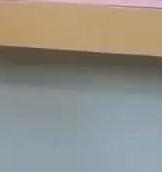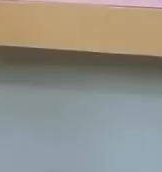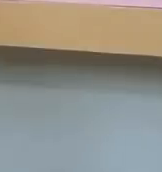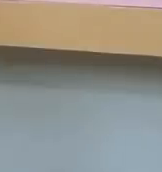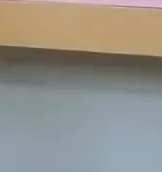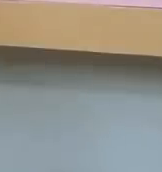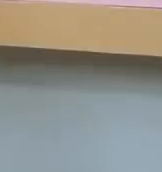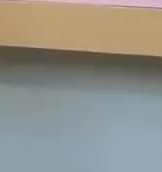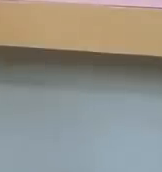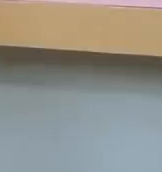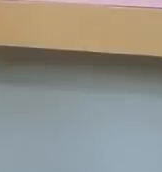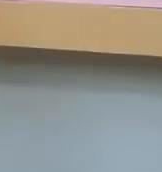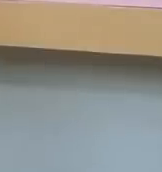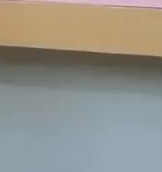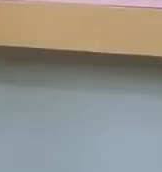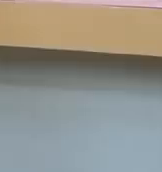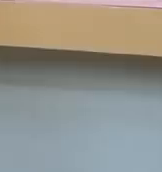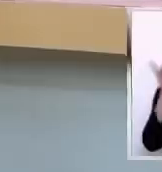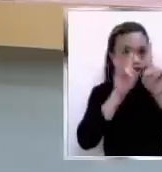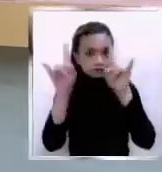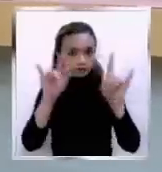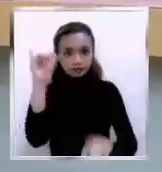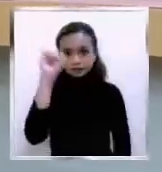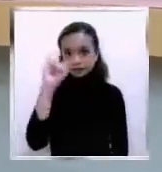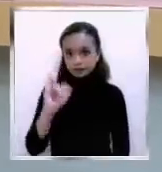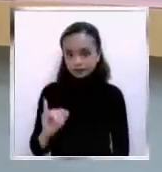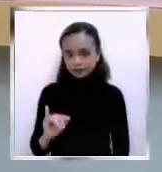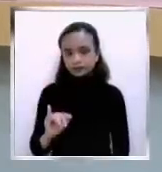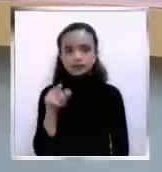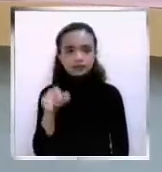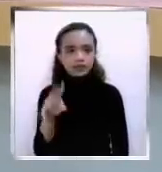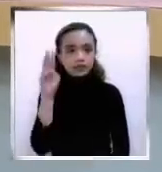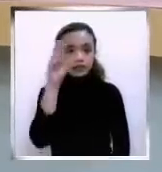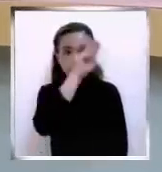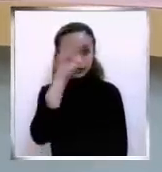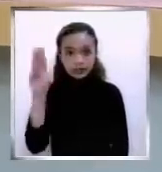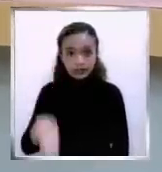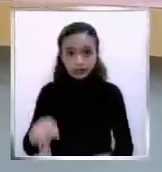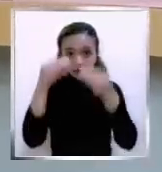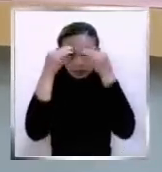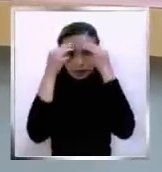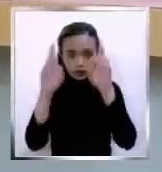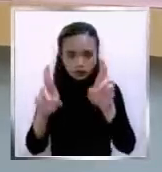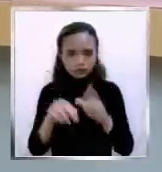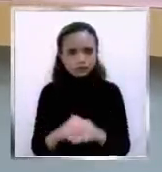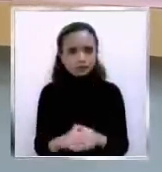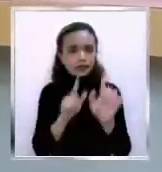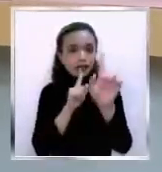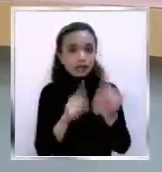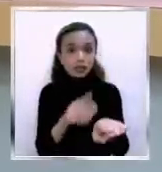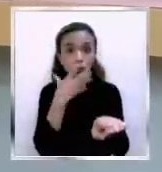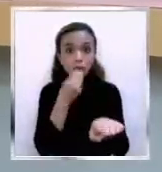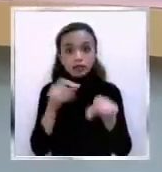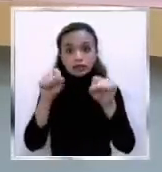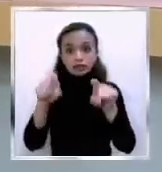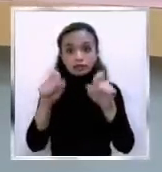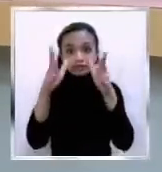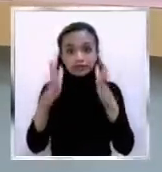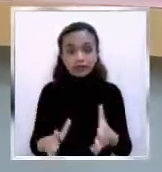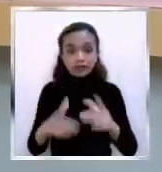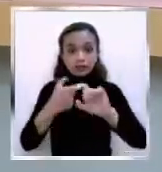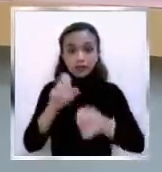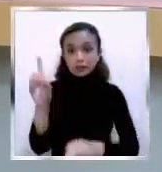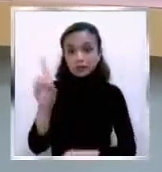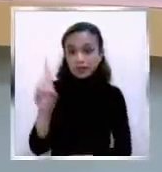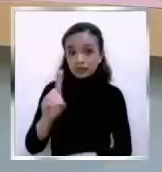Sa gitna ng pangampanya sa Iligan City, sinagot ni Manila Mayor Isko Moreno ang batikos ng ilang vendor sa Divisoria Public Market na hindi